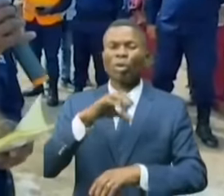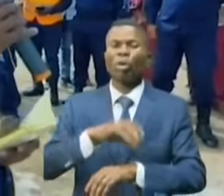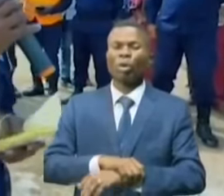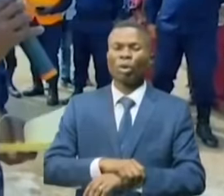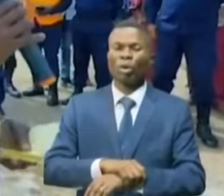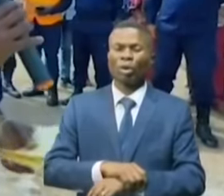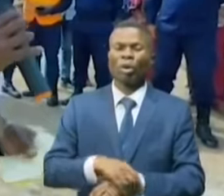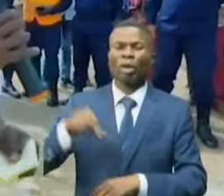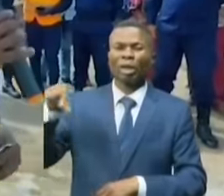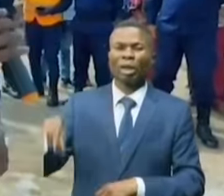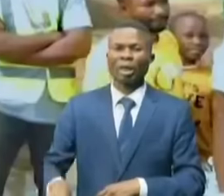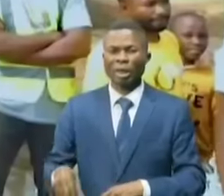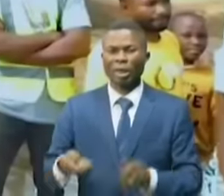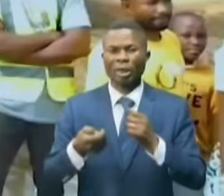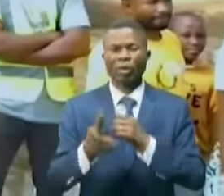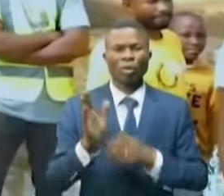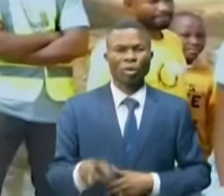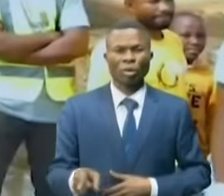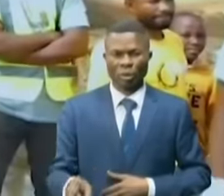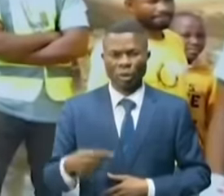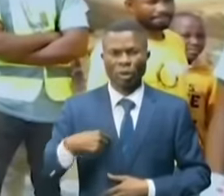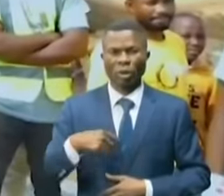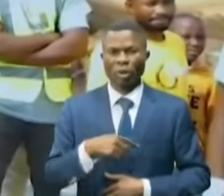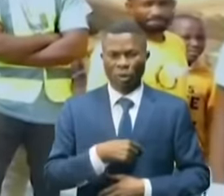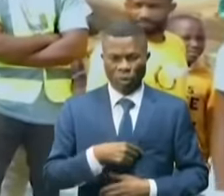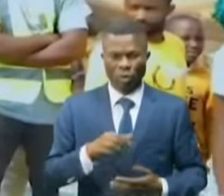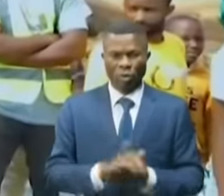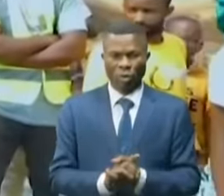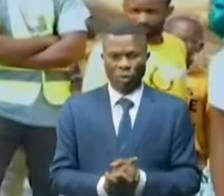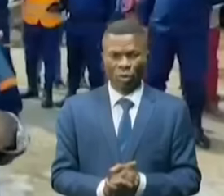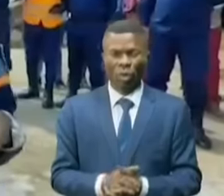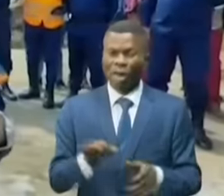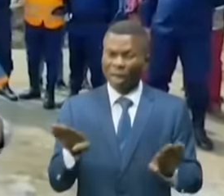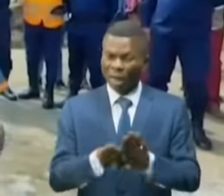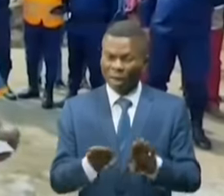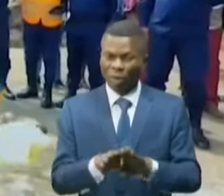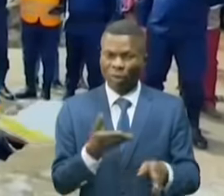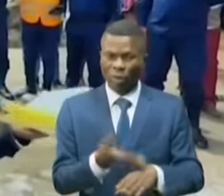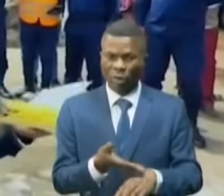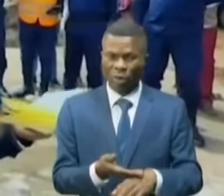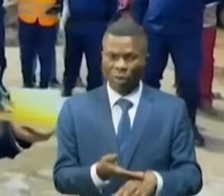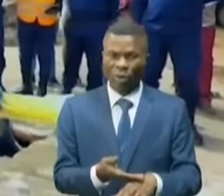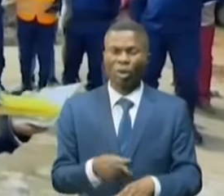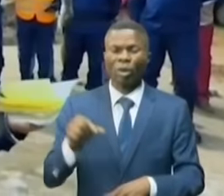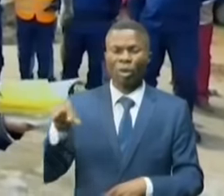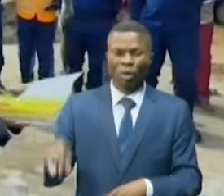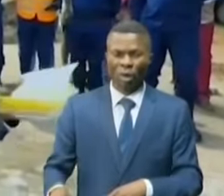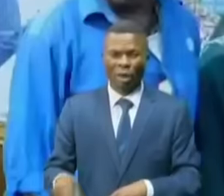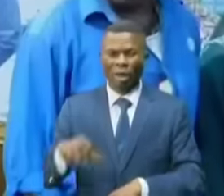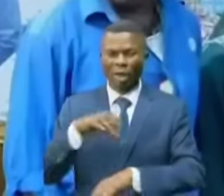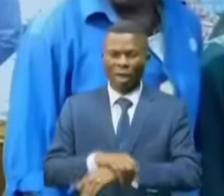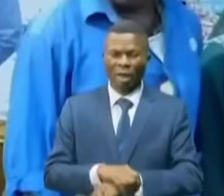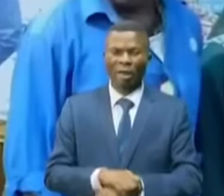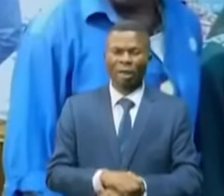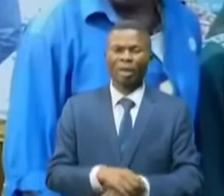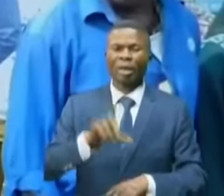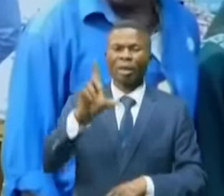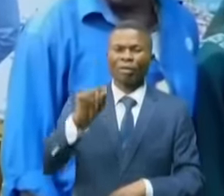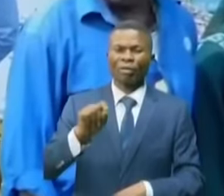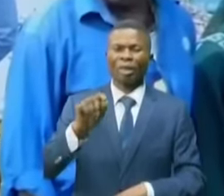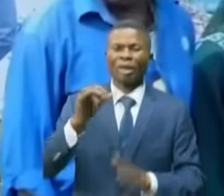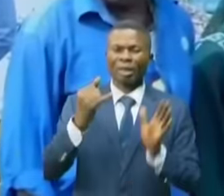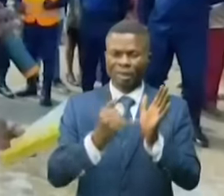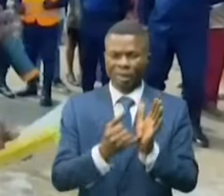les quartiers criminogènes. Nous avions déployé nos services de sécurité aux entrées et sorties de la ville, en vue